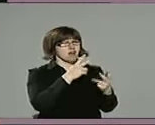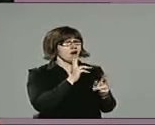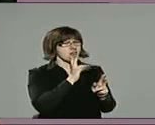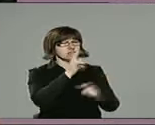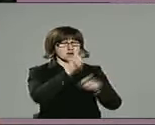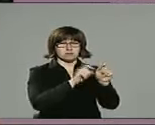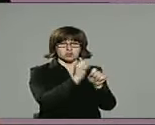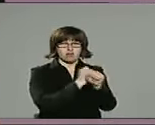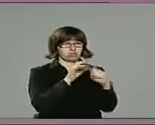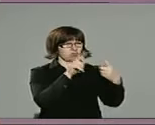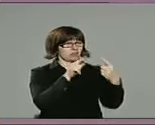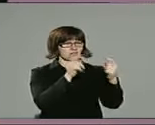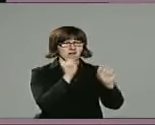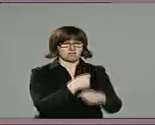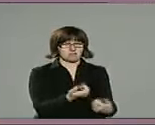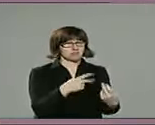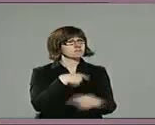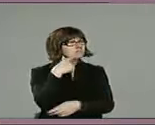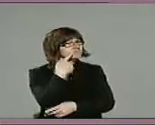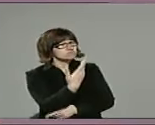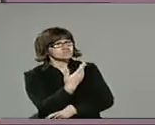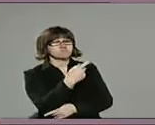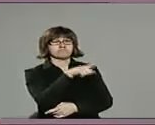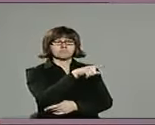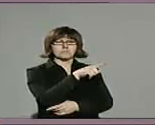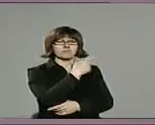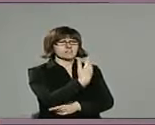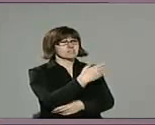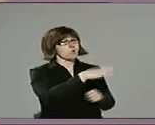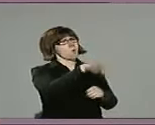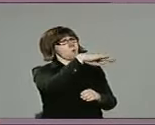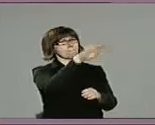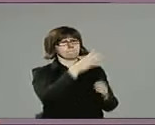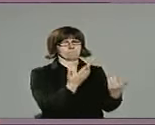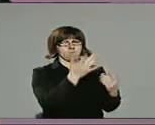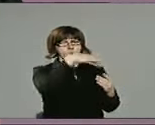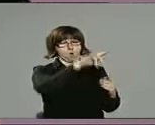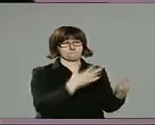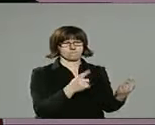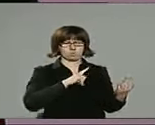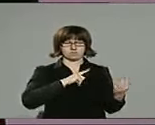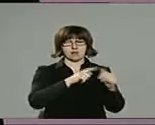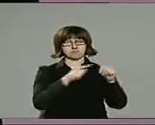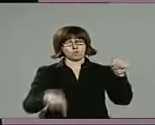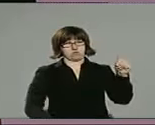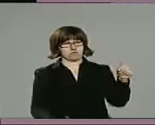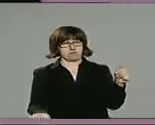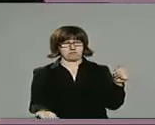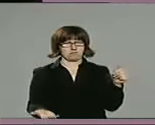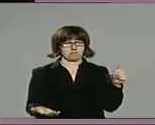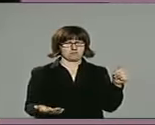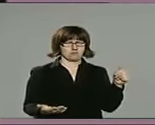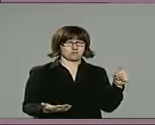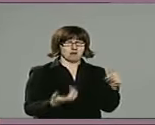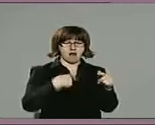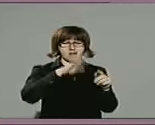der Menschen auseinanderzusetzen. Von denen man denkt, dass das die da oben sind und man selber da unten ist.